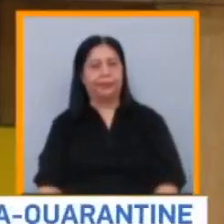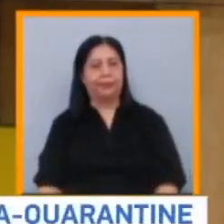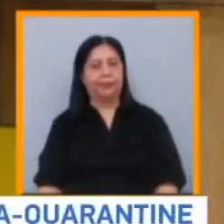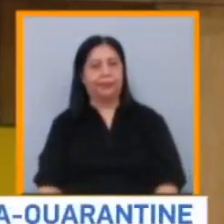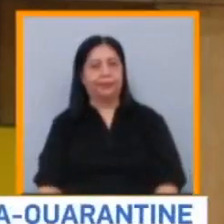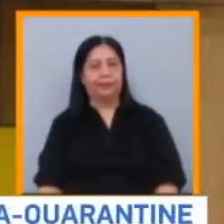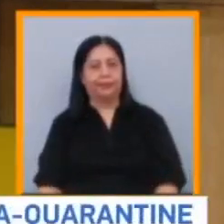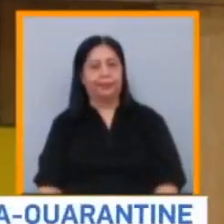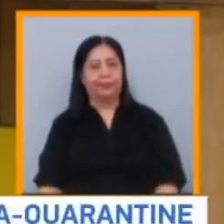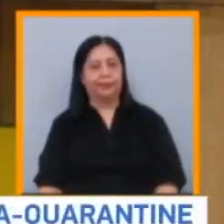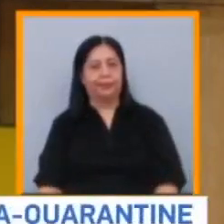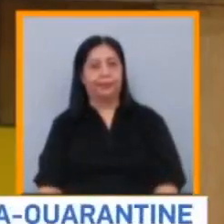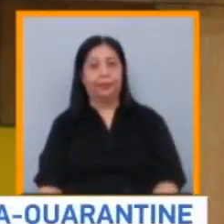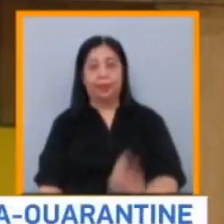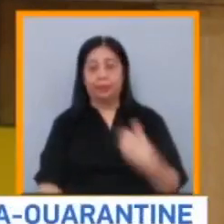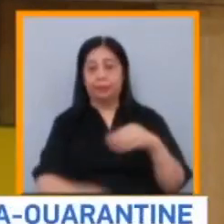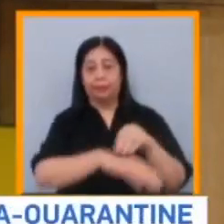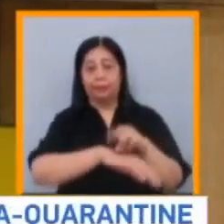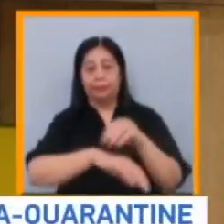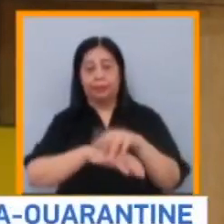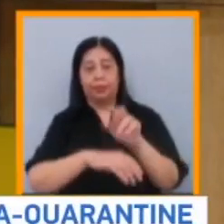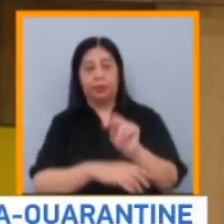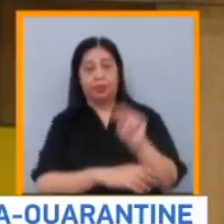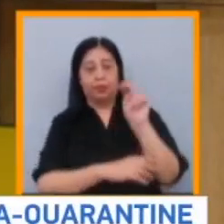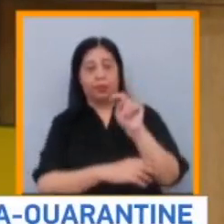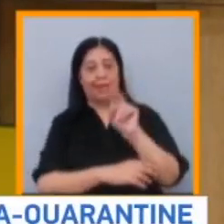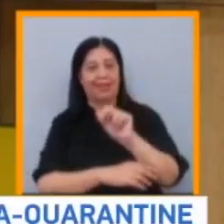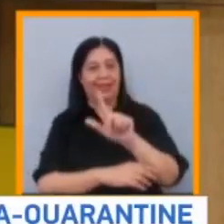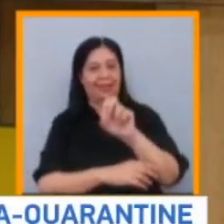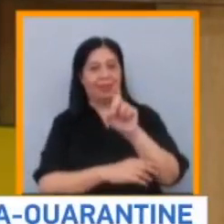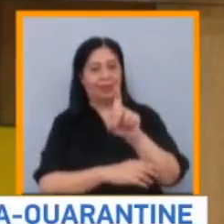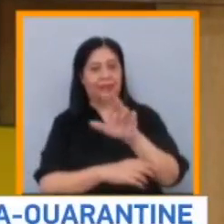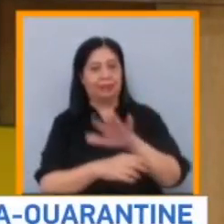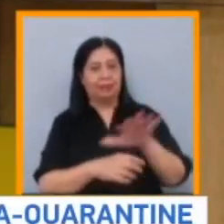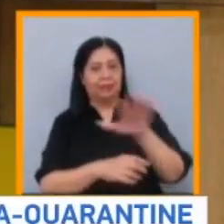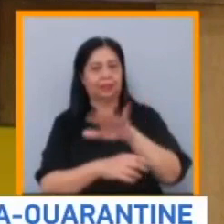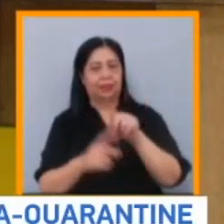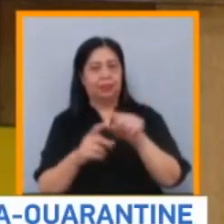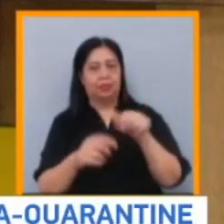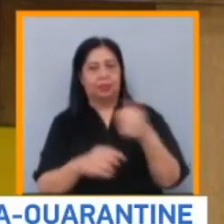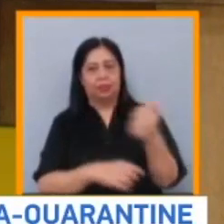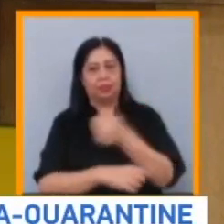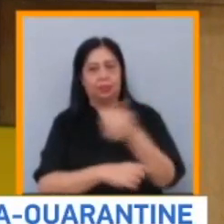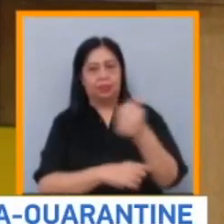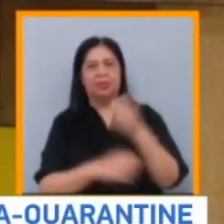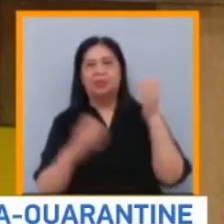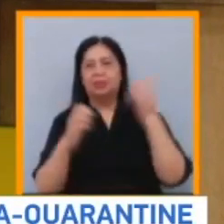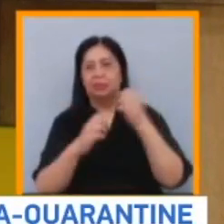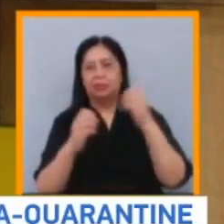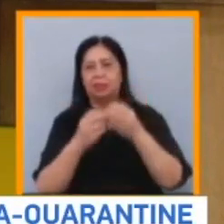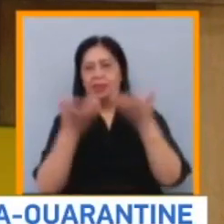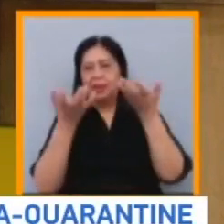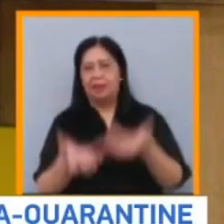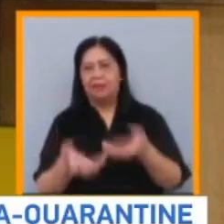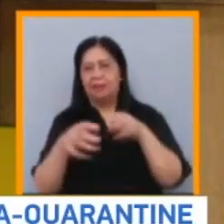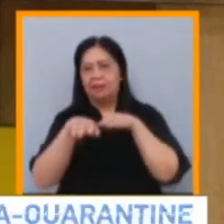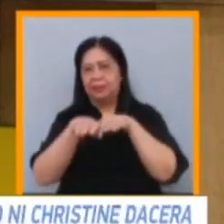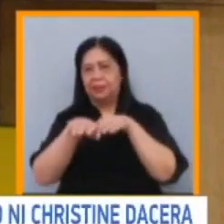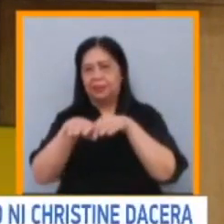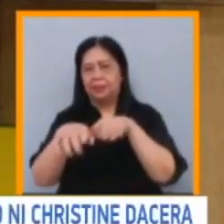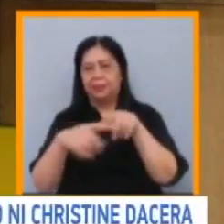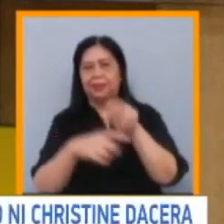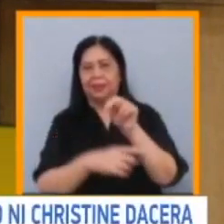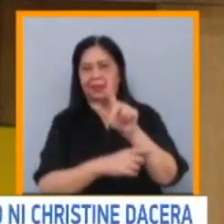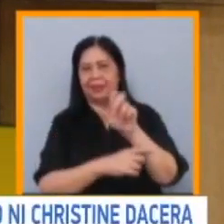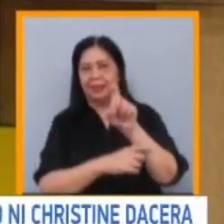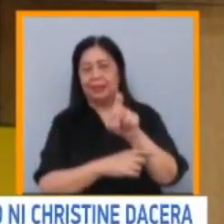May abiso rin ang North Luzon Expressway Corporation sa mga motorista. Asahan daw ang mabigat na daloy ng trapiko sa NLEX dahil pa rin